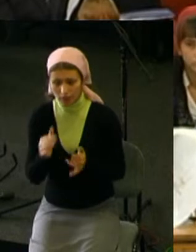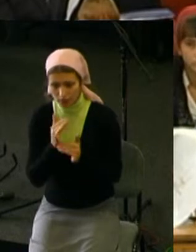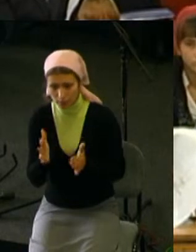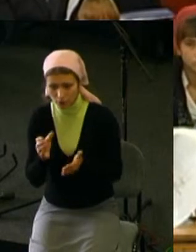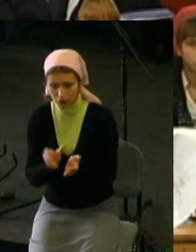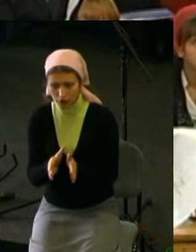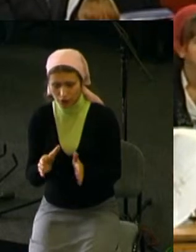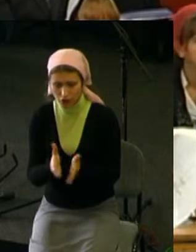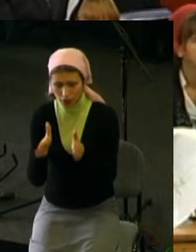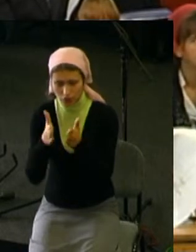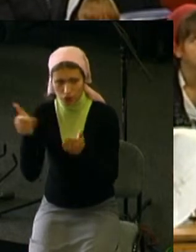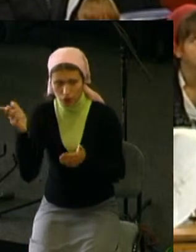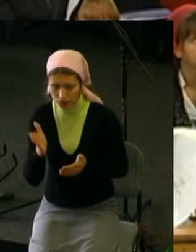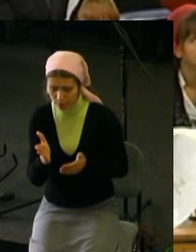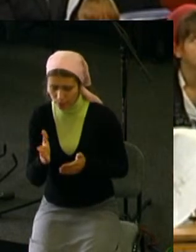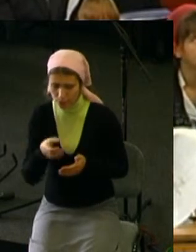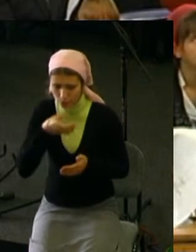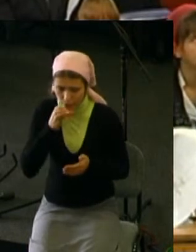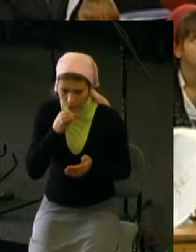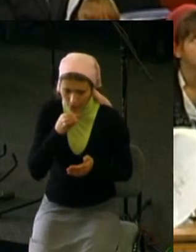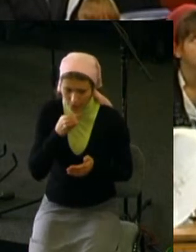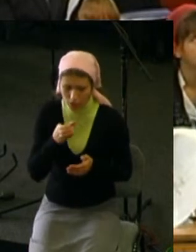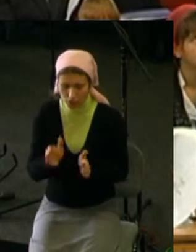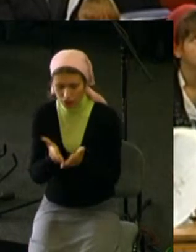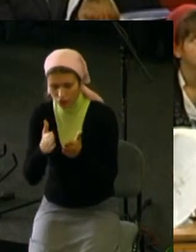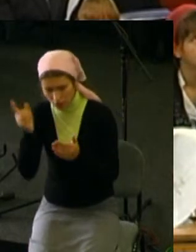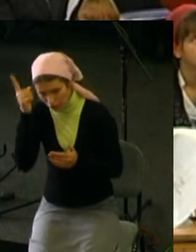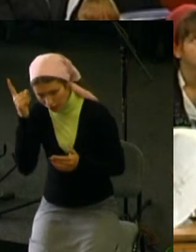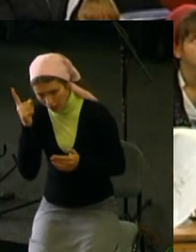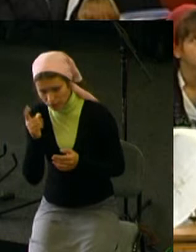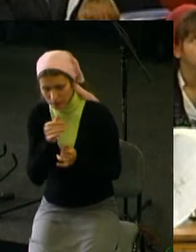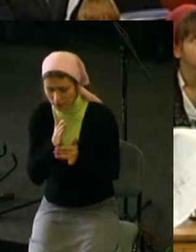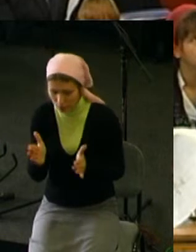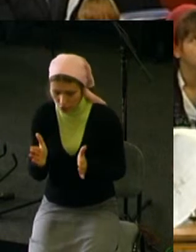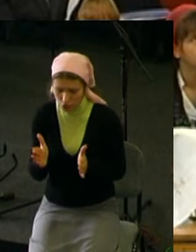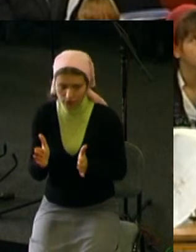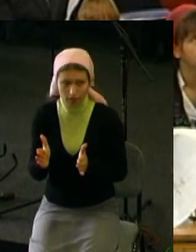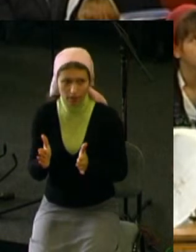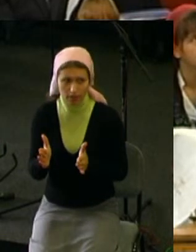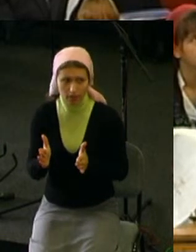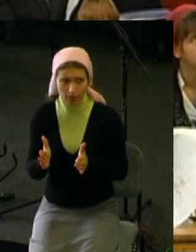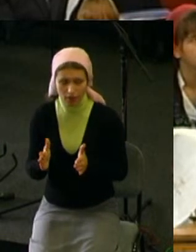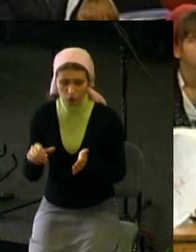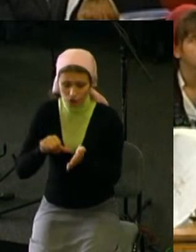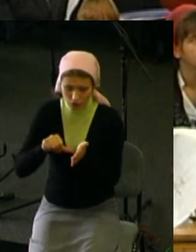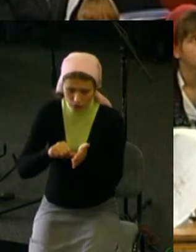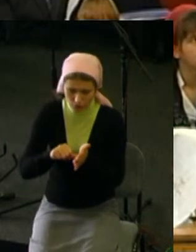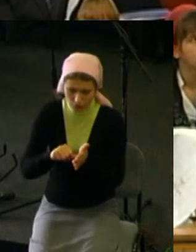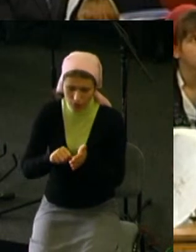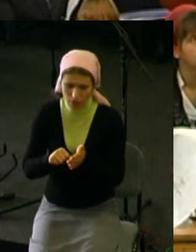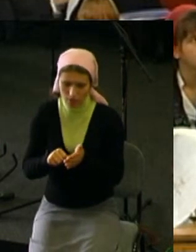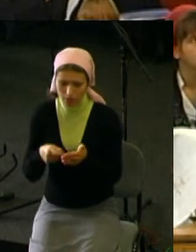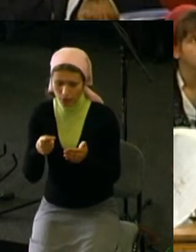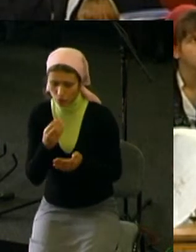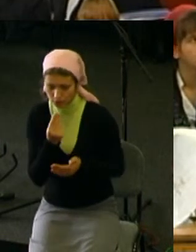я не можу ти чашу господню битий і чашу девочку не можете терпець Господній причащатися і в